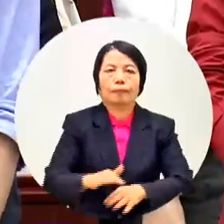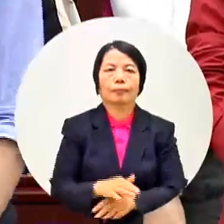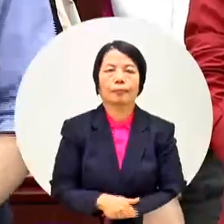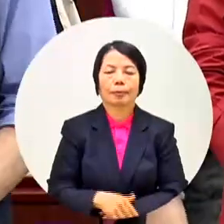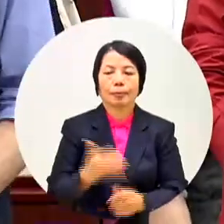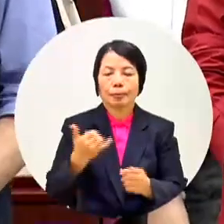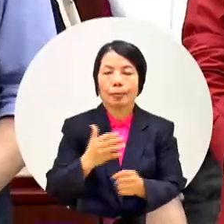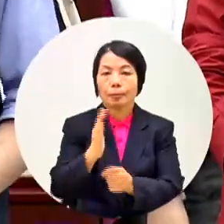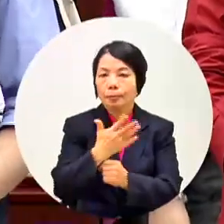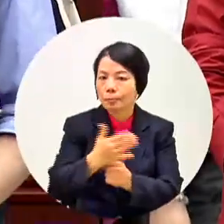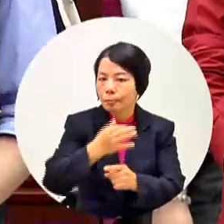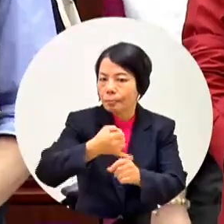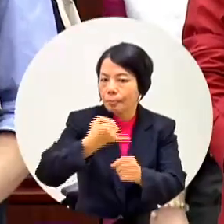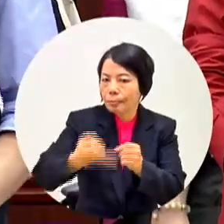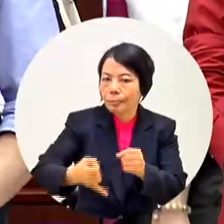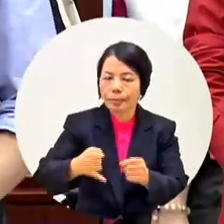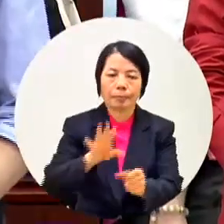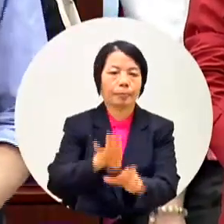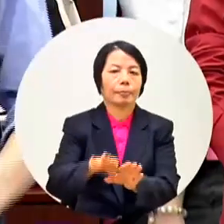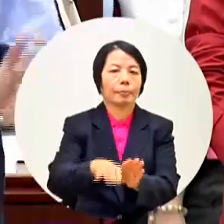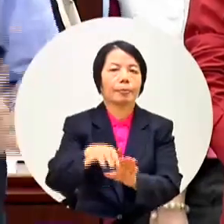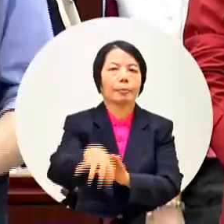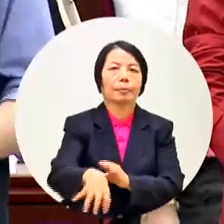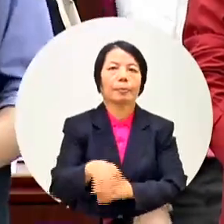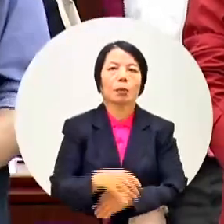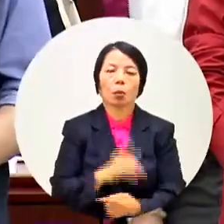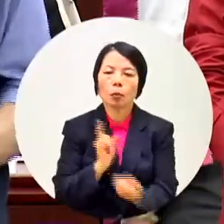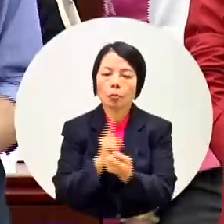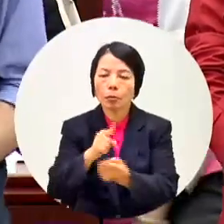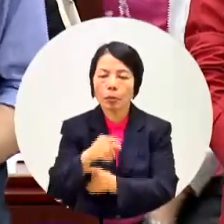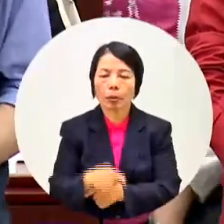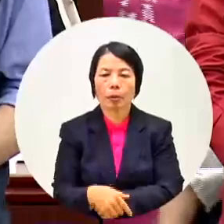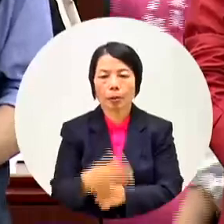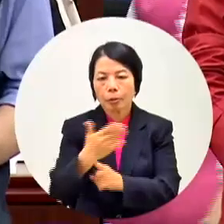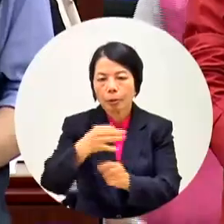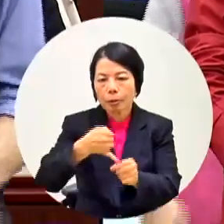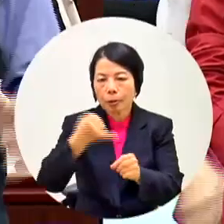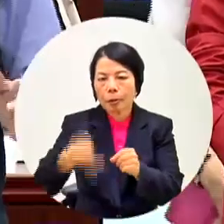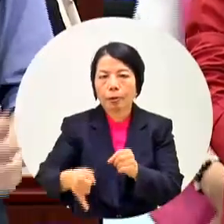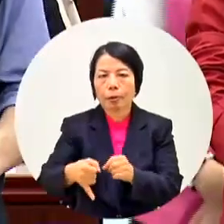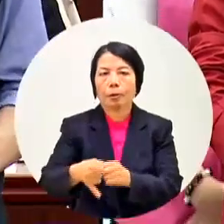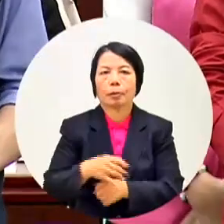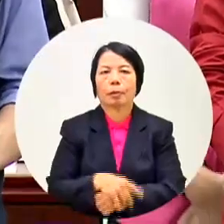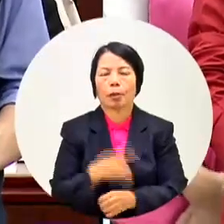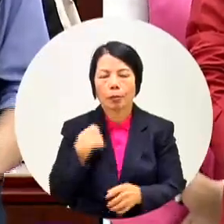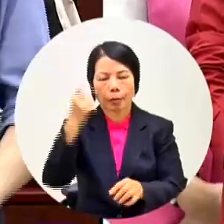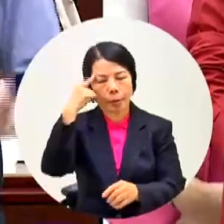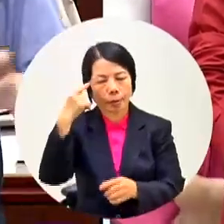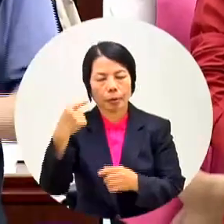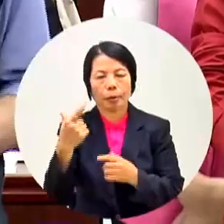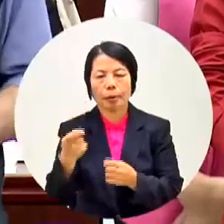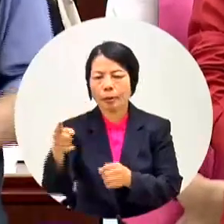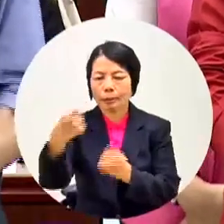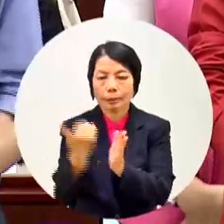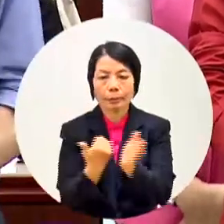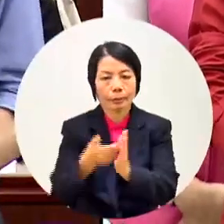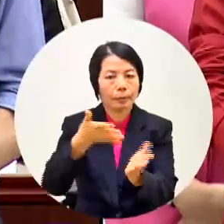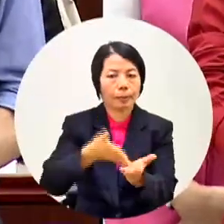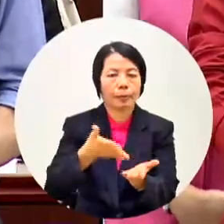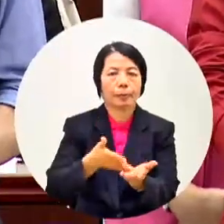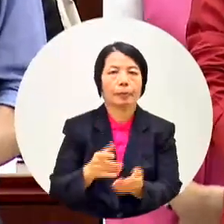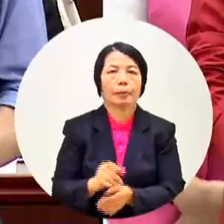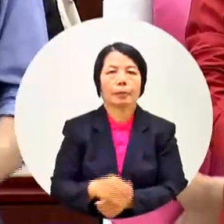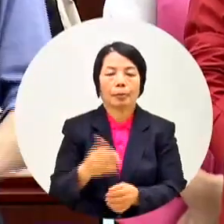告，我对旗津的看法远超过陈美雅议员刚刚所描述的。我认为旗津除了免税区之